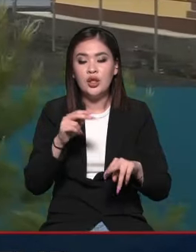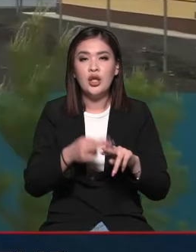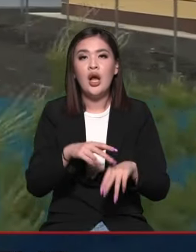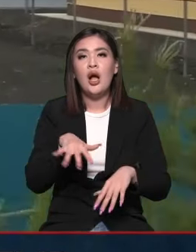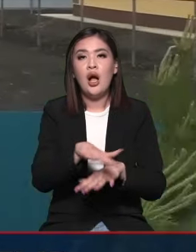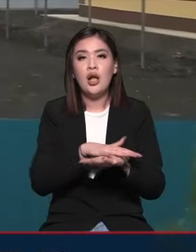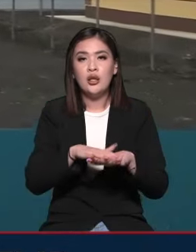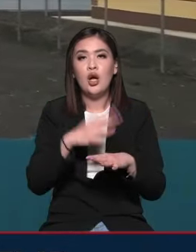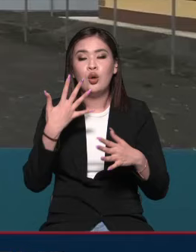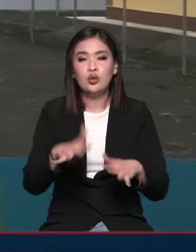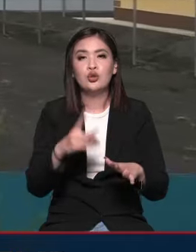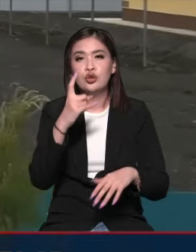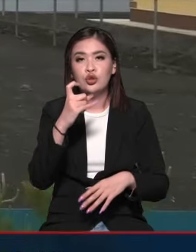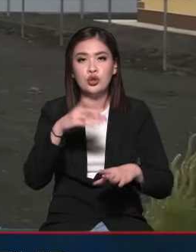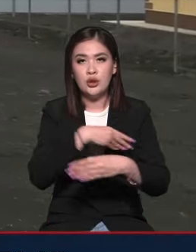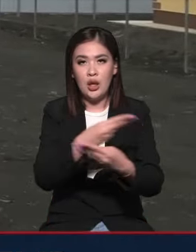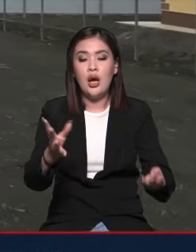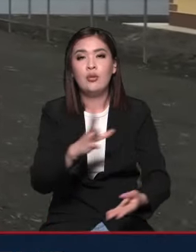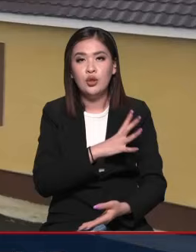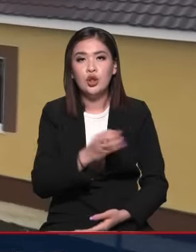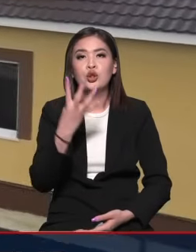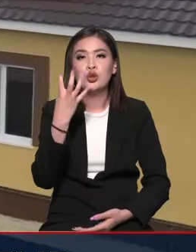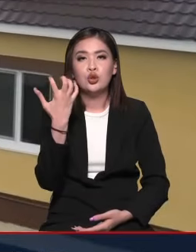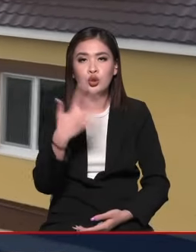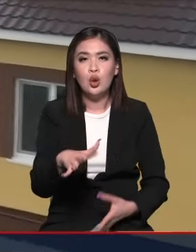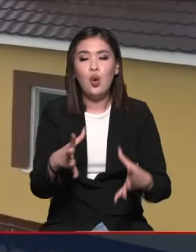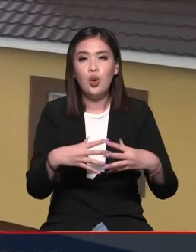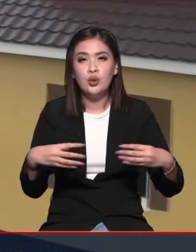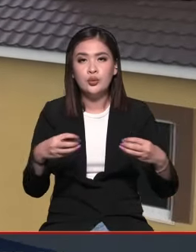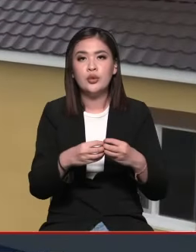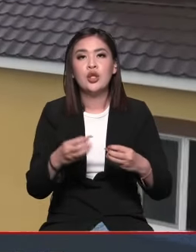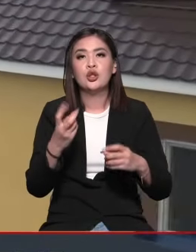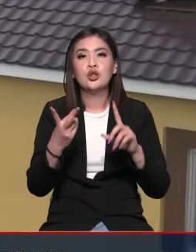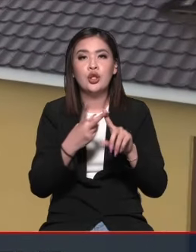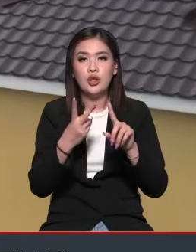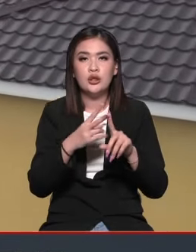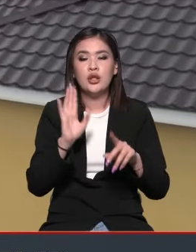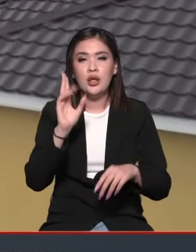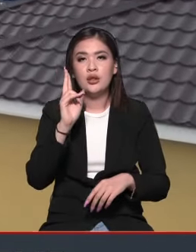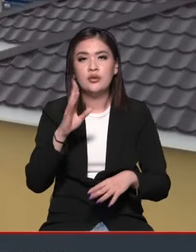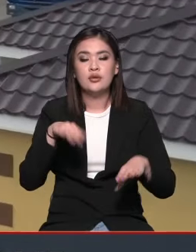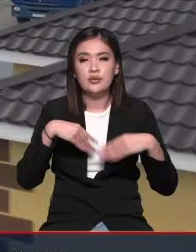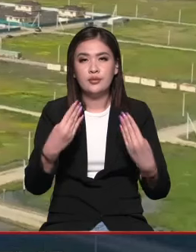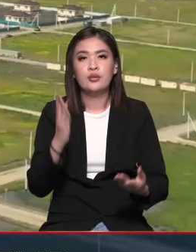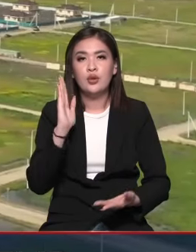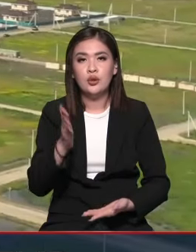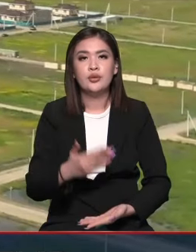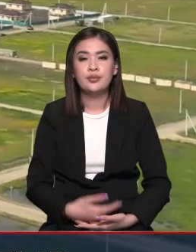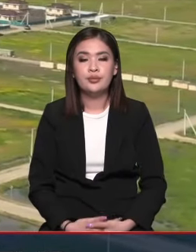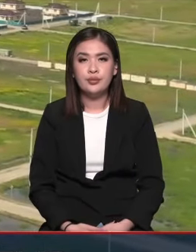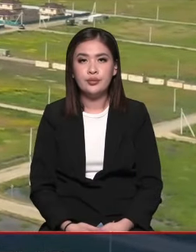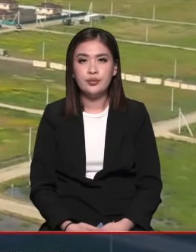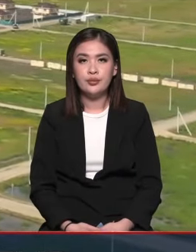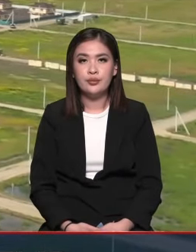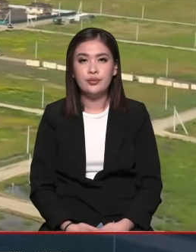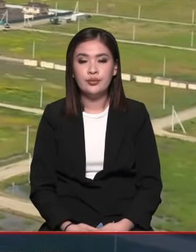халыққа табысталды. Өңірде тағы 450 отбасыға екінші нарықтан пәтер сатып алынды. Солтүстік Қазақстан